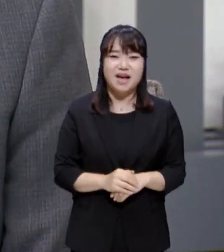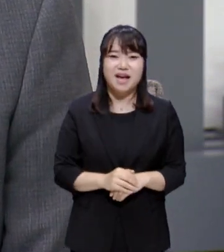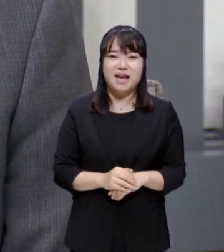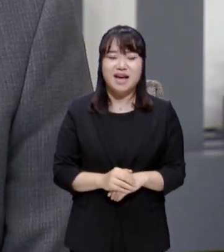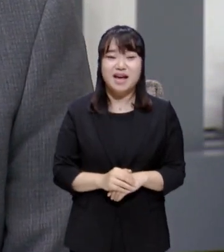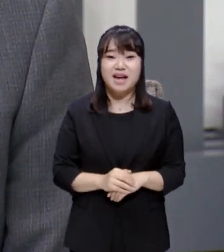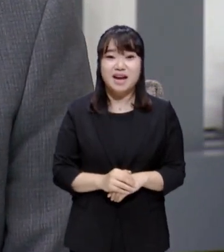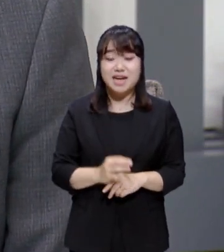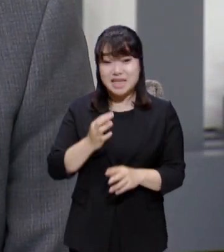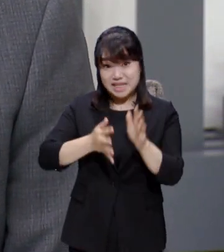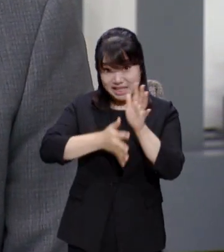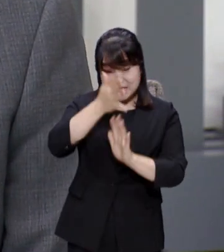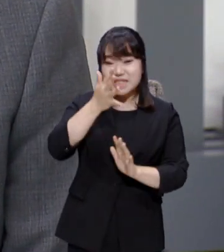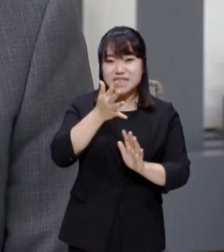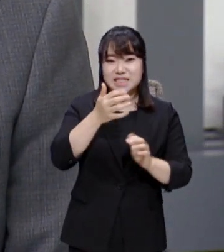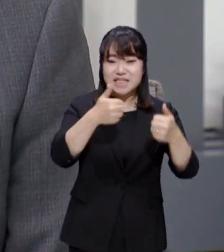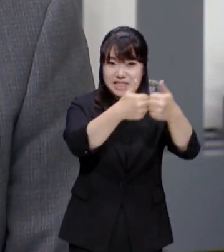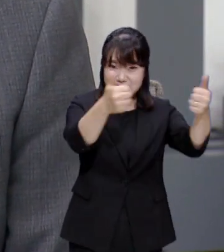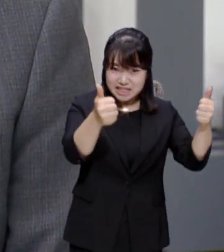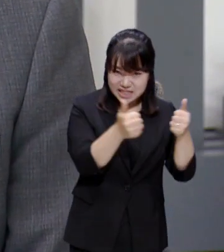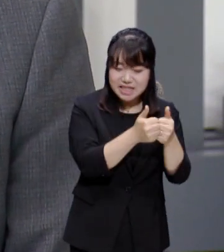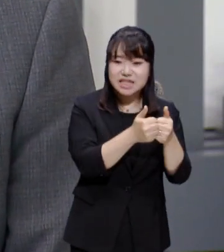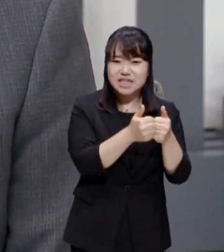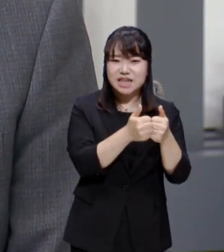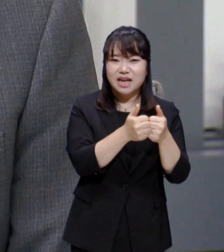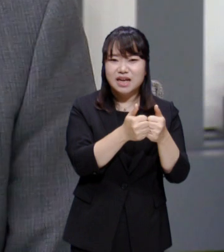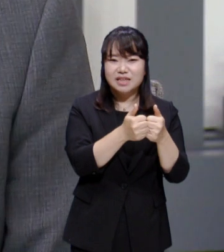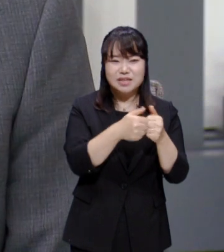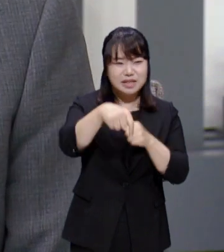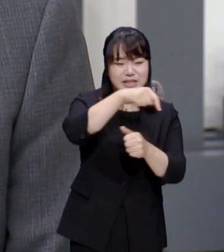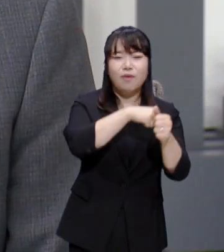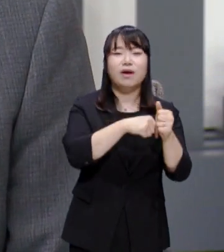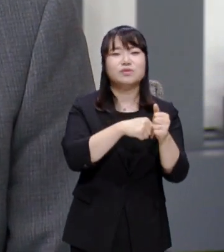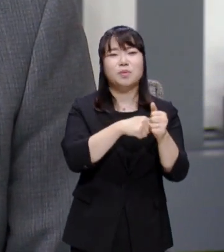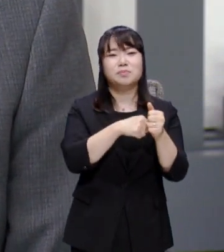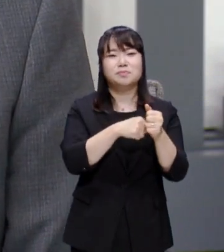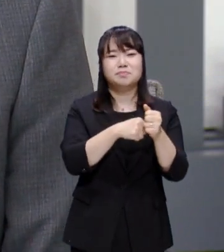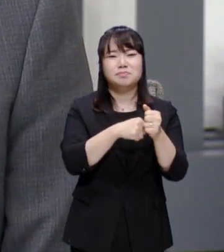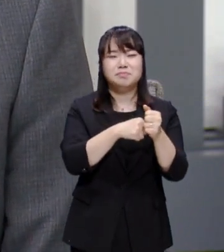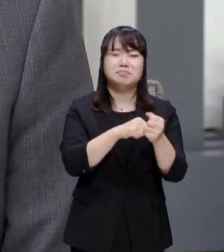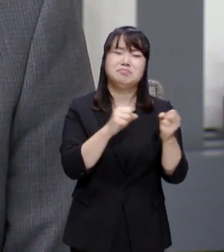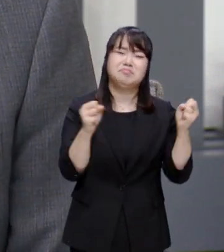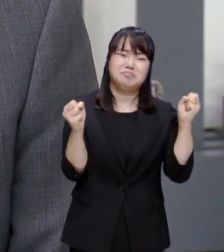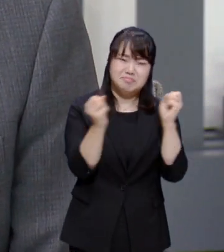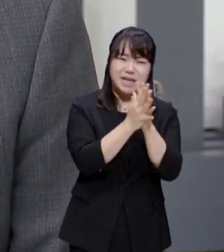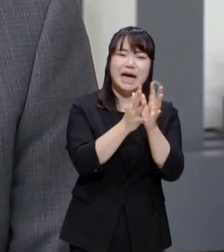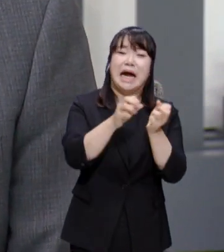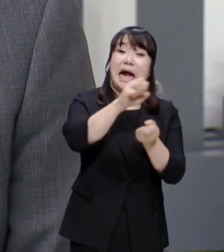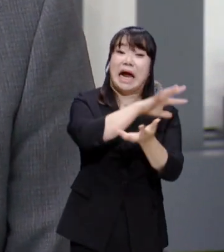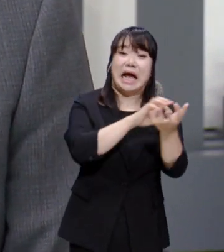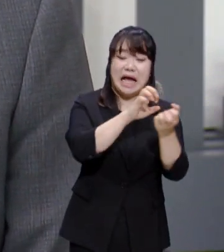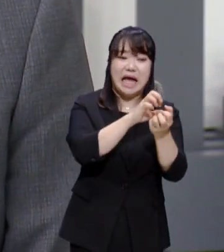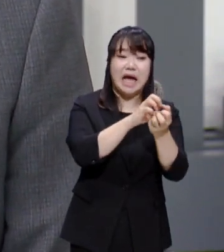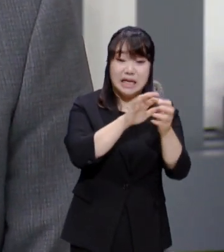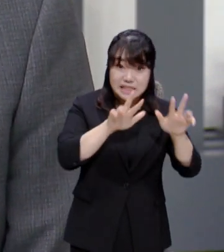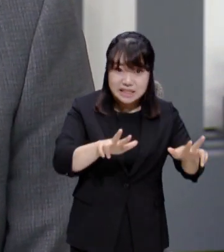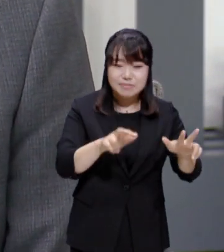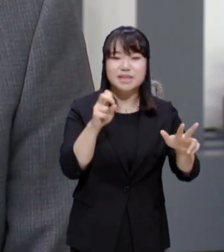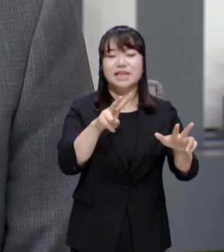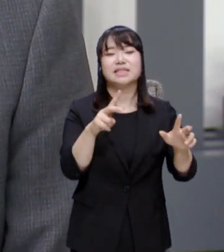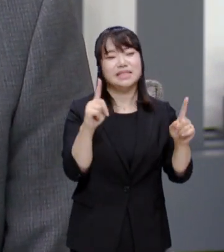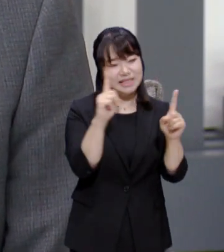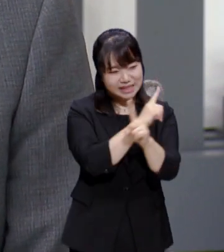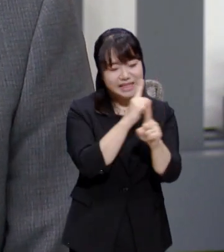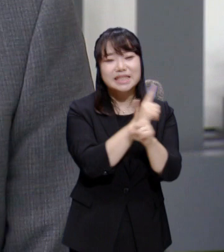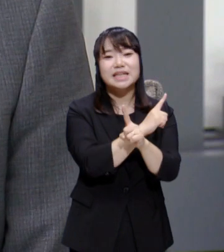또 시의회와 이제 서울시 이제 상처가 많이 남아 있는 거를 이제 지금 이제 잘 봉합해야 되는 그런 시기가